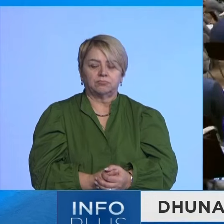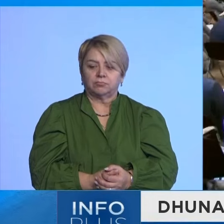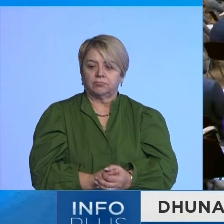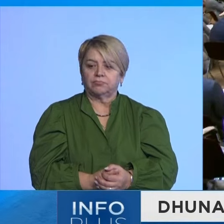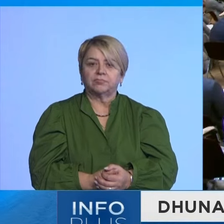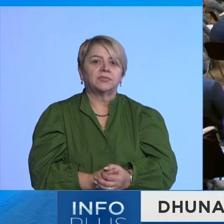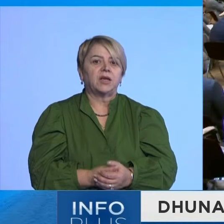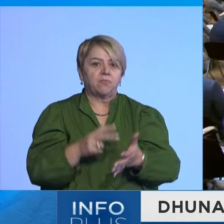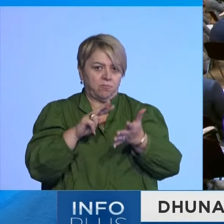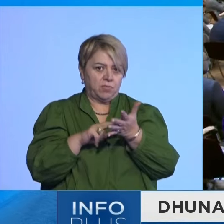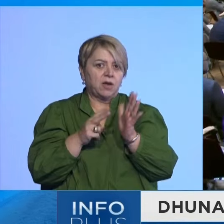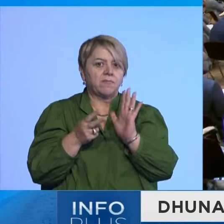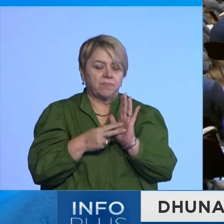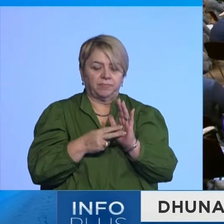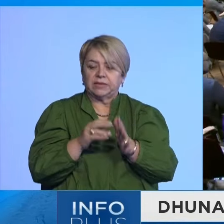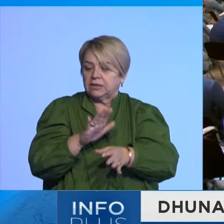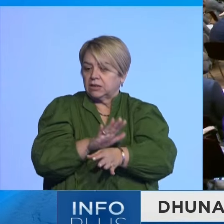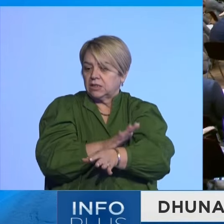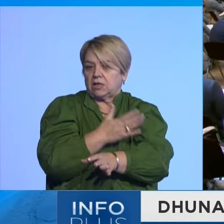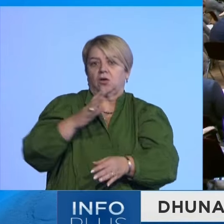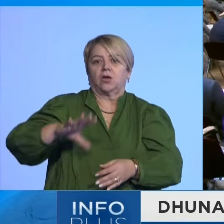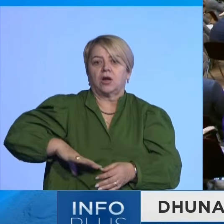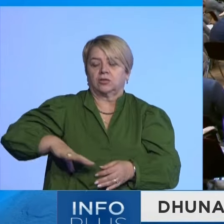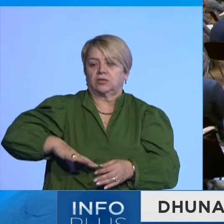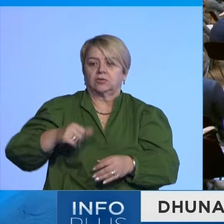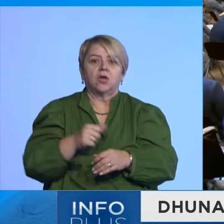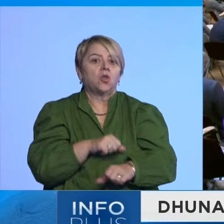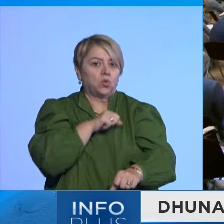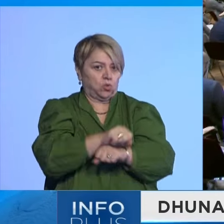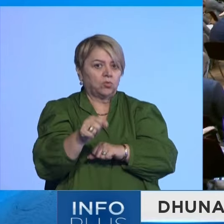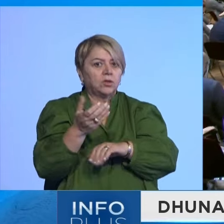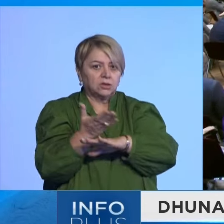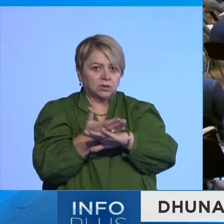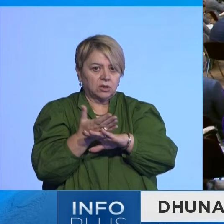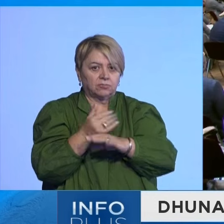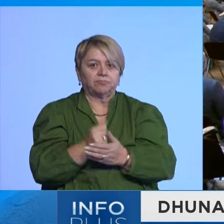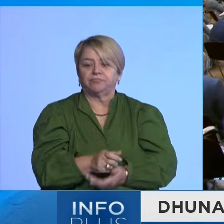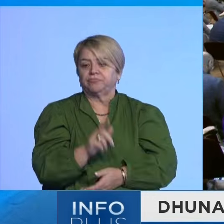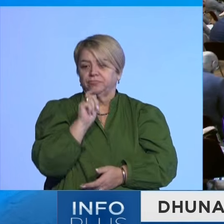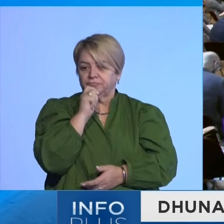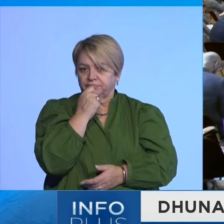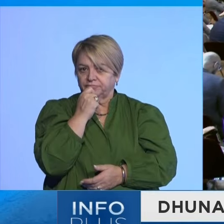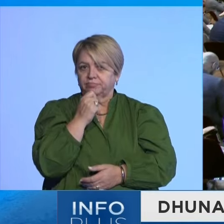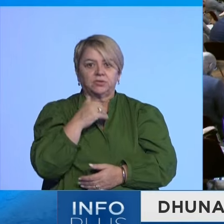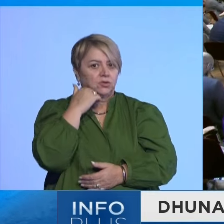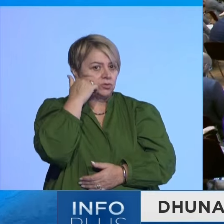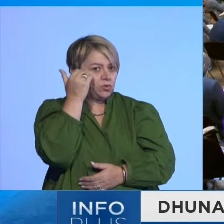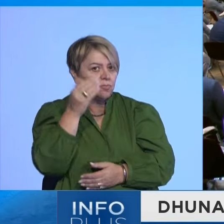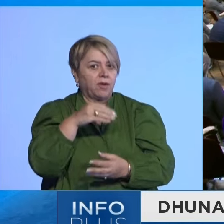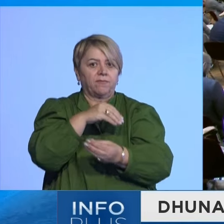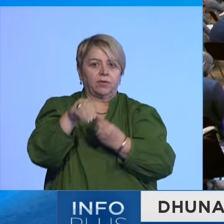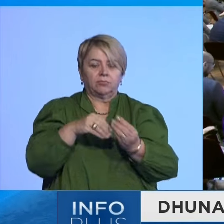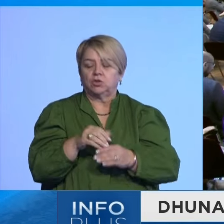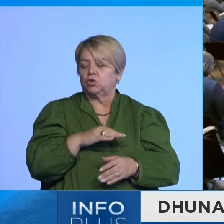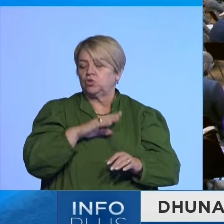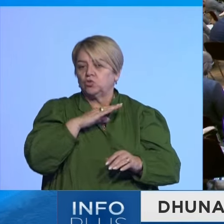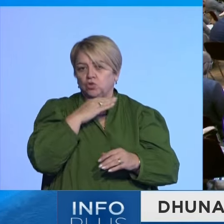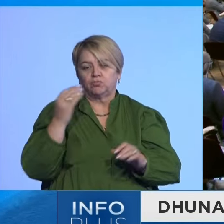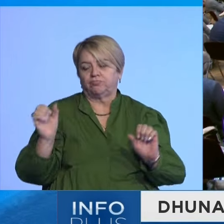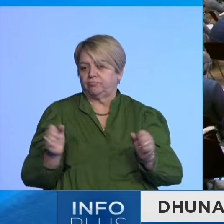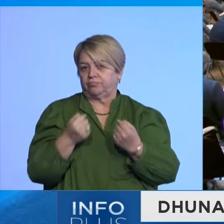Stigma që përjetonin gratë e mbjetura të dhunës seksuale, heshtja, turpi, në familje ishte shumë e vështirë